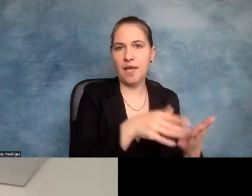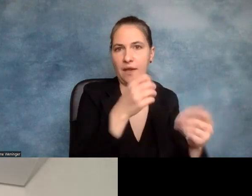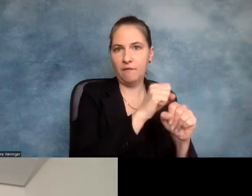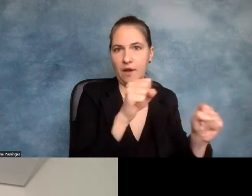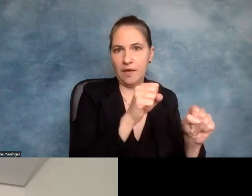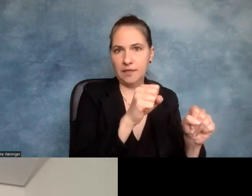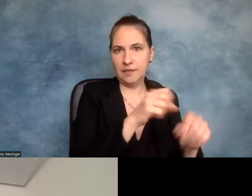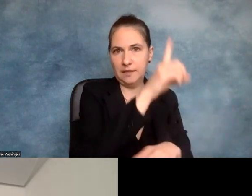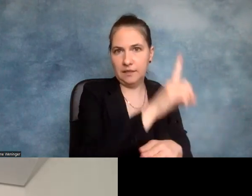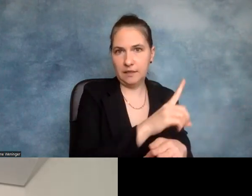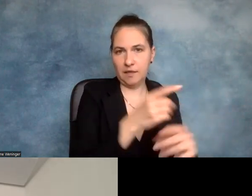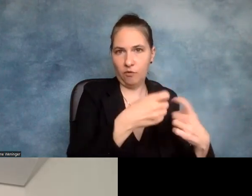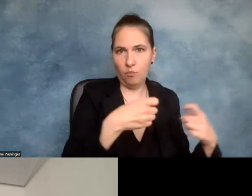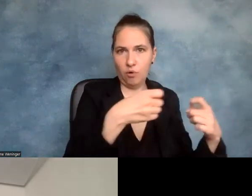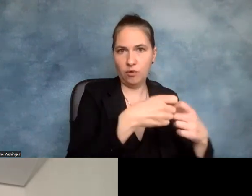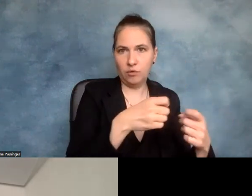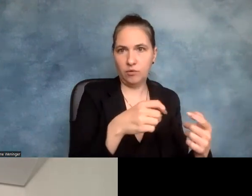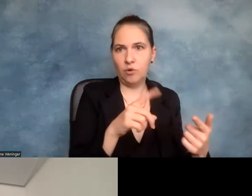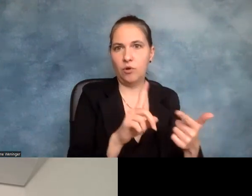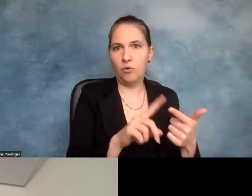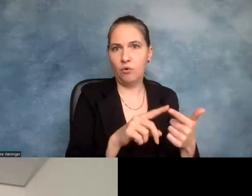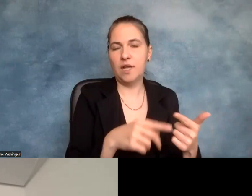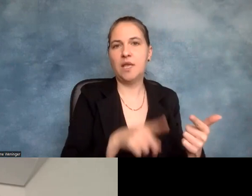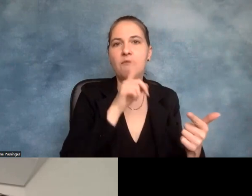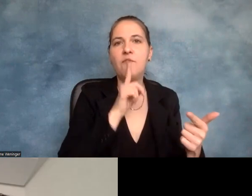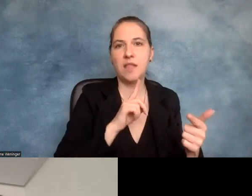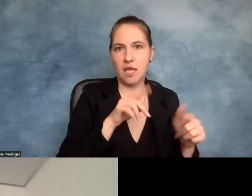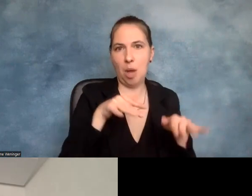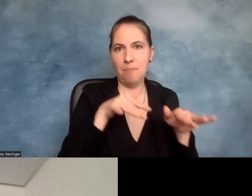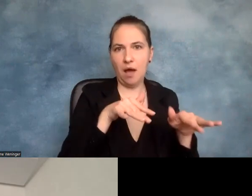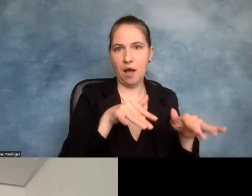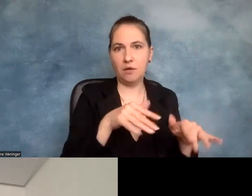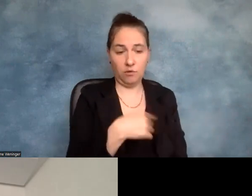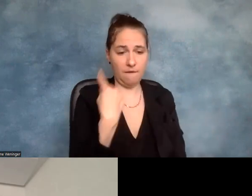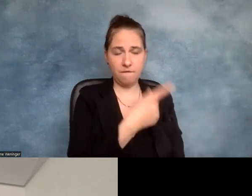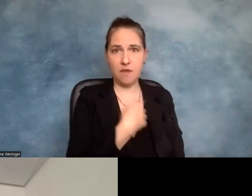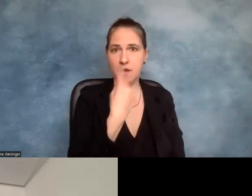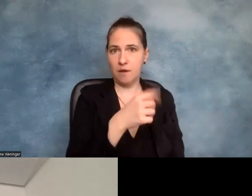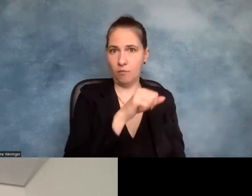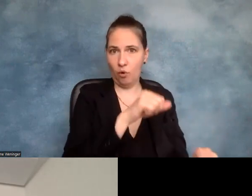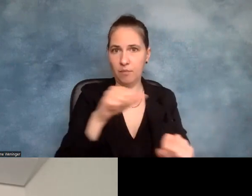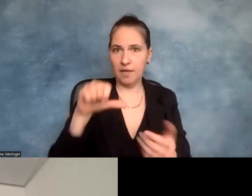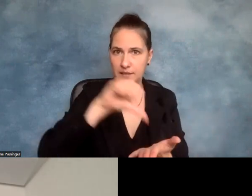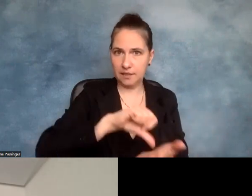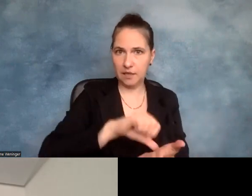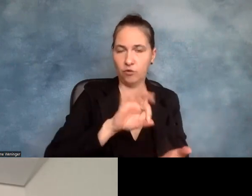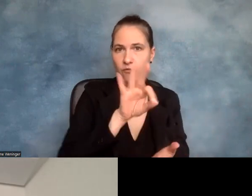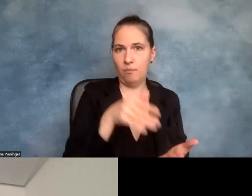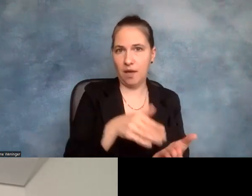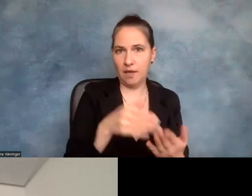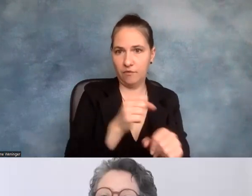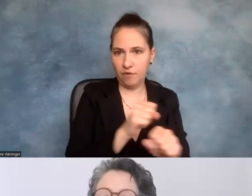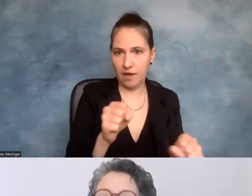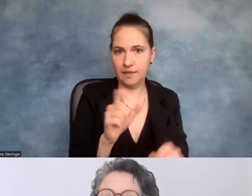des Bundes oder die Pfennigparade hier oder auch bei uns das Kompetenzzentrum für digitale Barrierefreiheit an